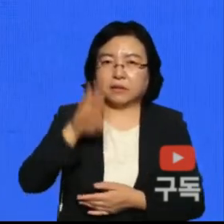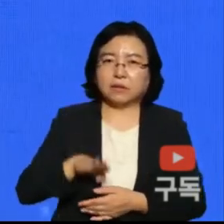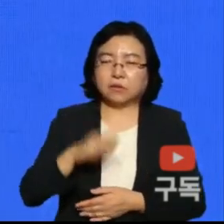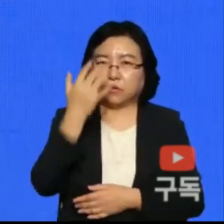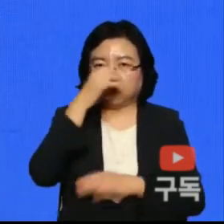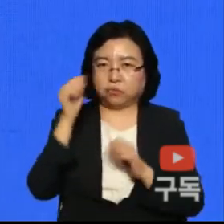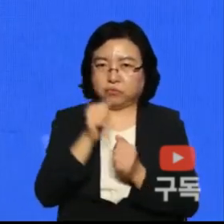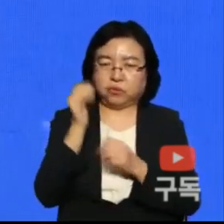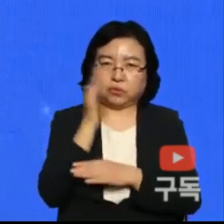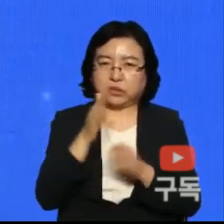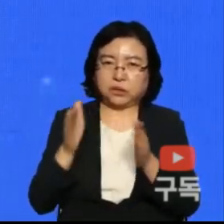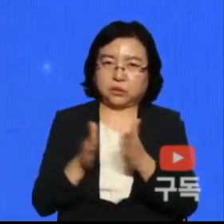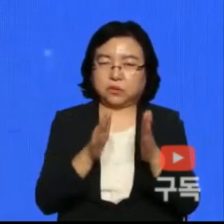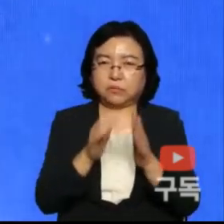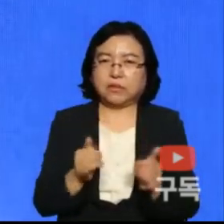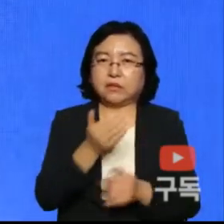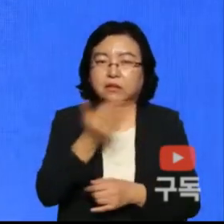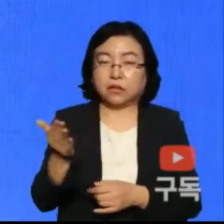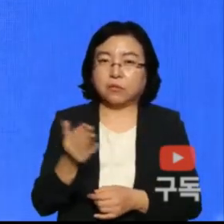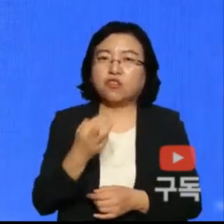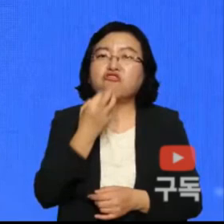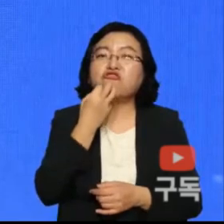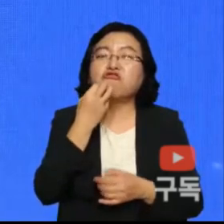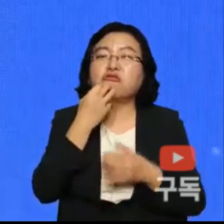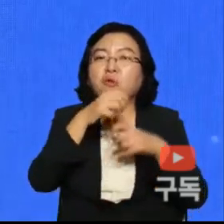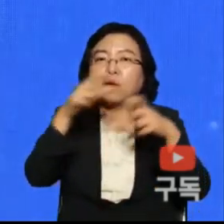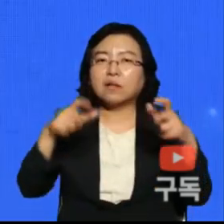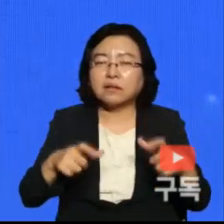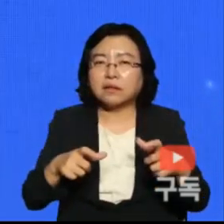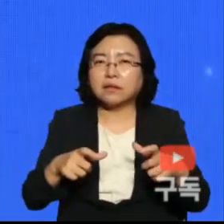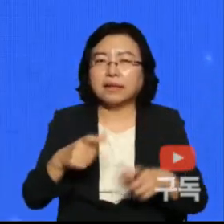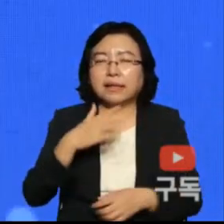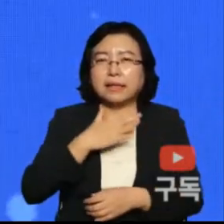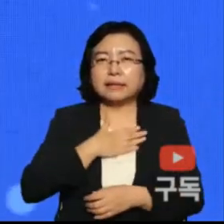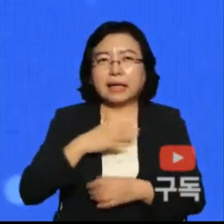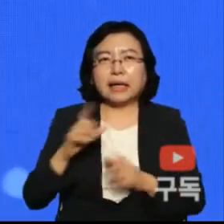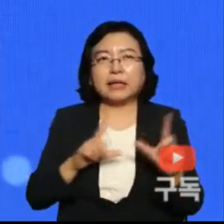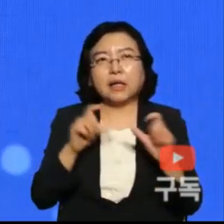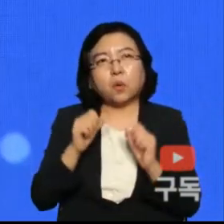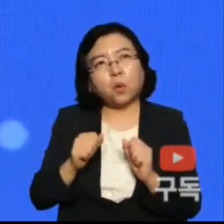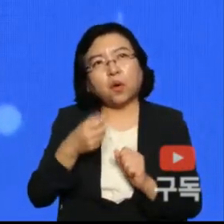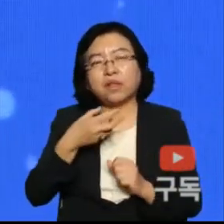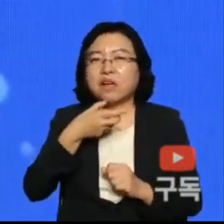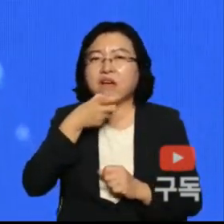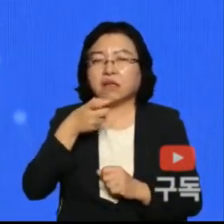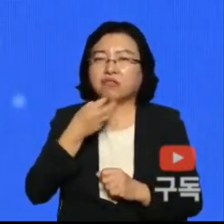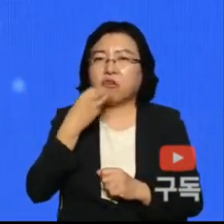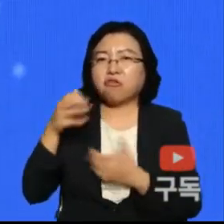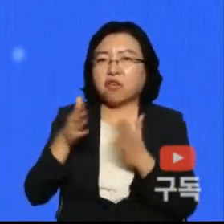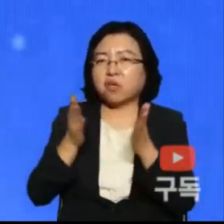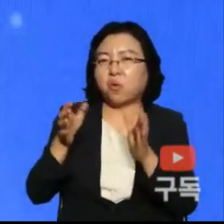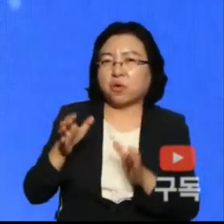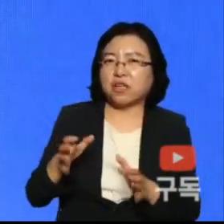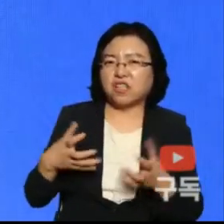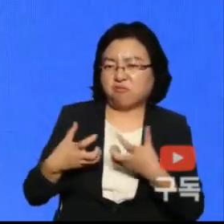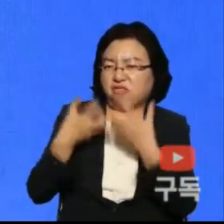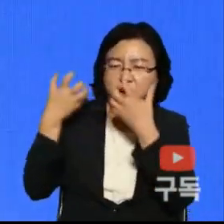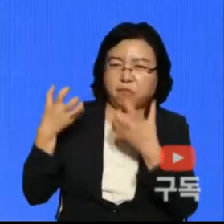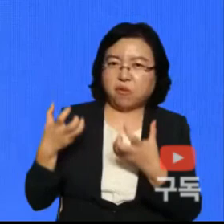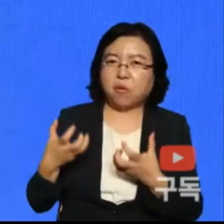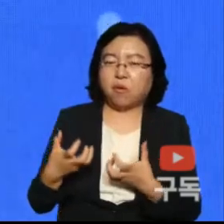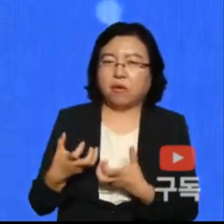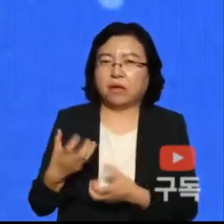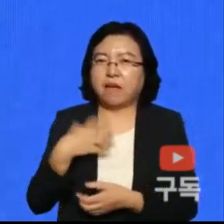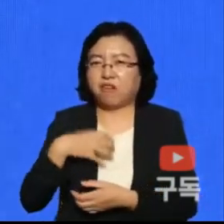여러분 수도권 은 제가 살고있는 경기도는 과 밀로 폭발을 걱정합니다 그런데